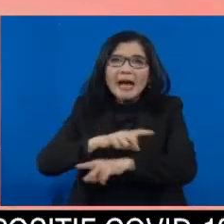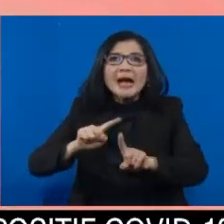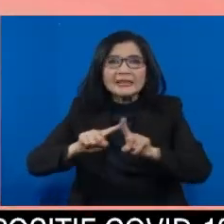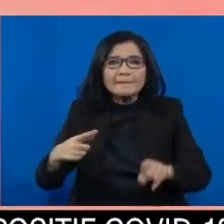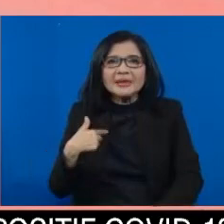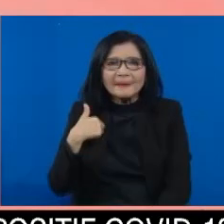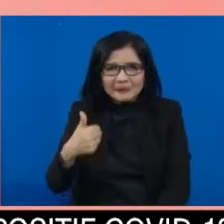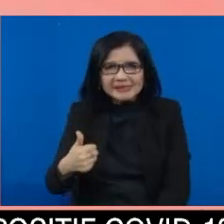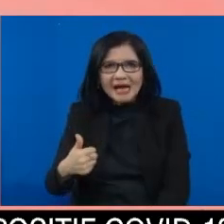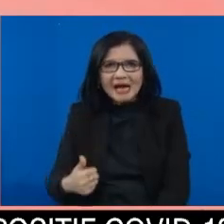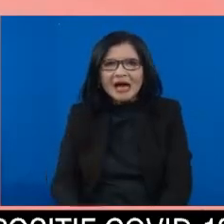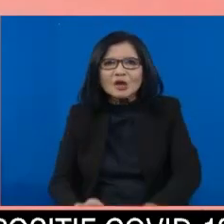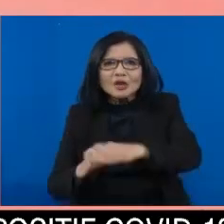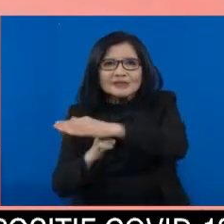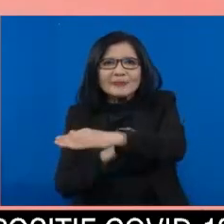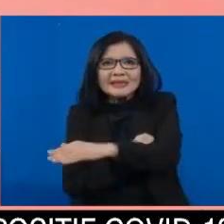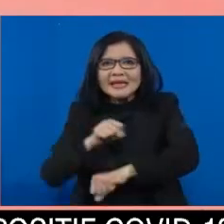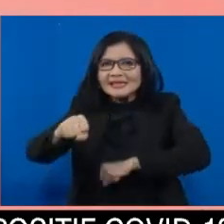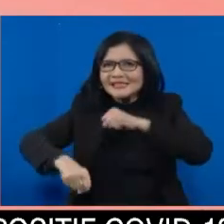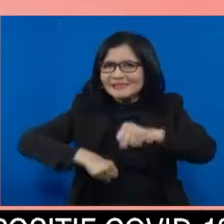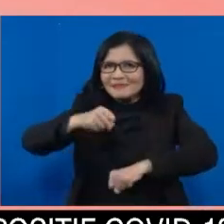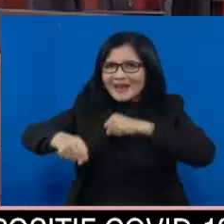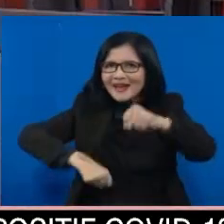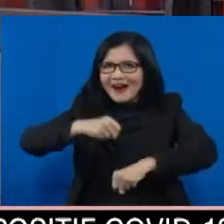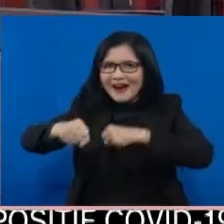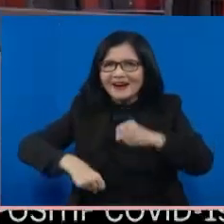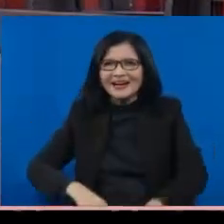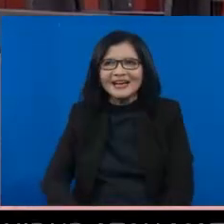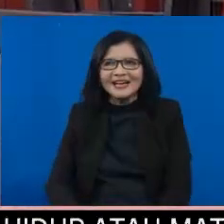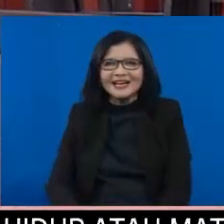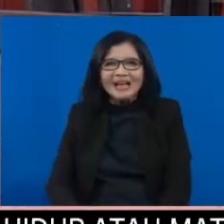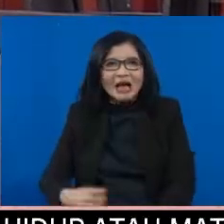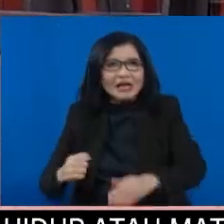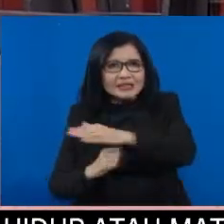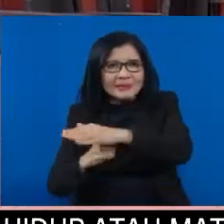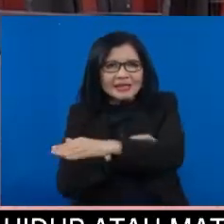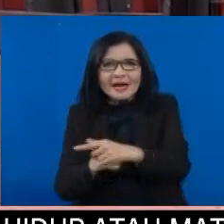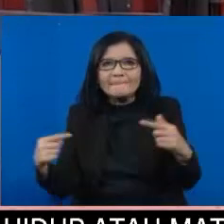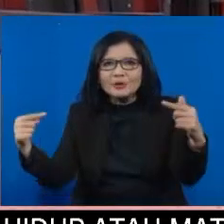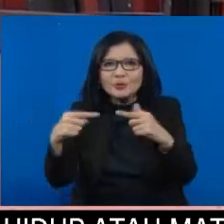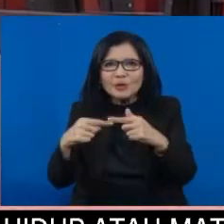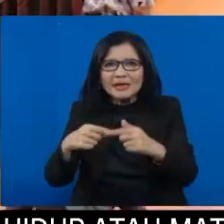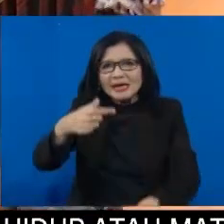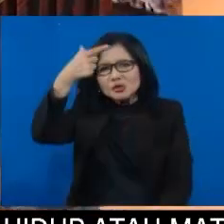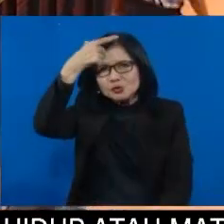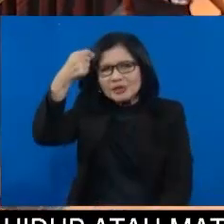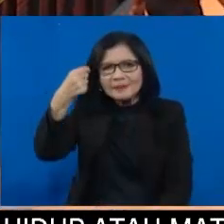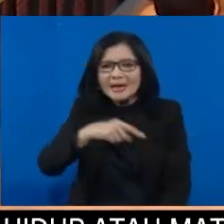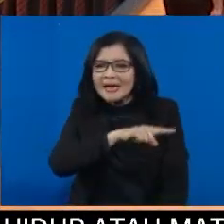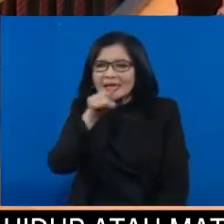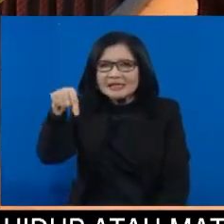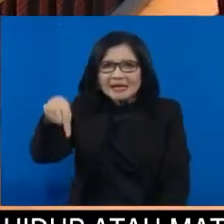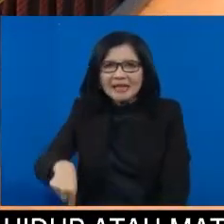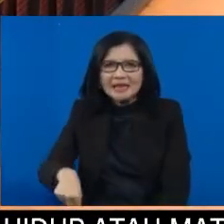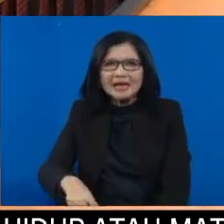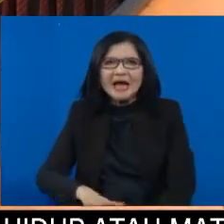juga sebagai jembatan bagi pesepeda. Memiliki desain yang unik, jembatan ini menghubungkan Jalan Jenderal Sudirman ke selatan atau